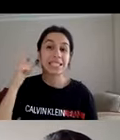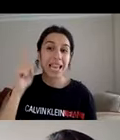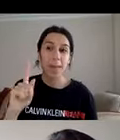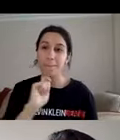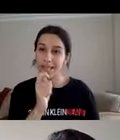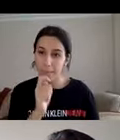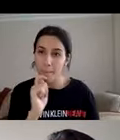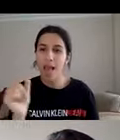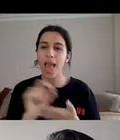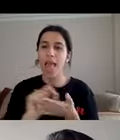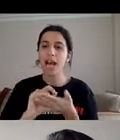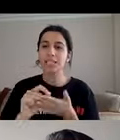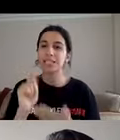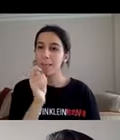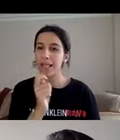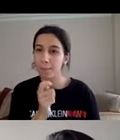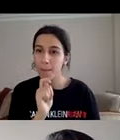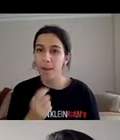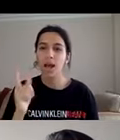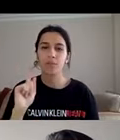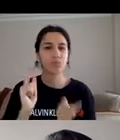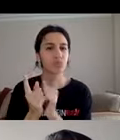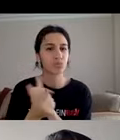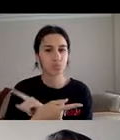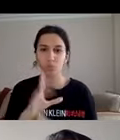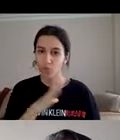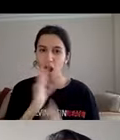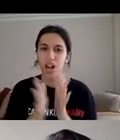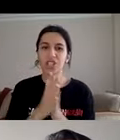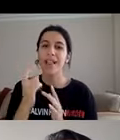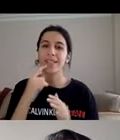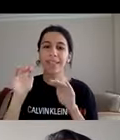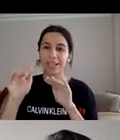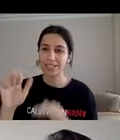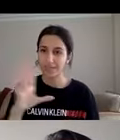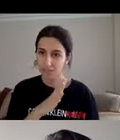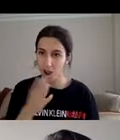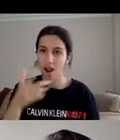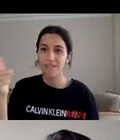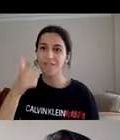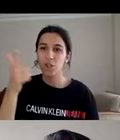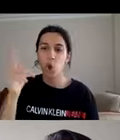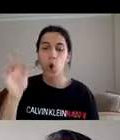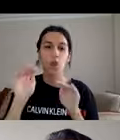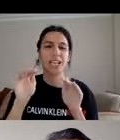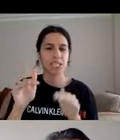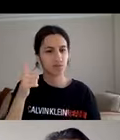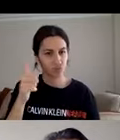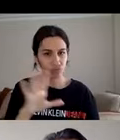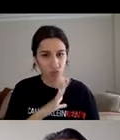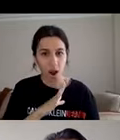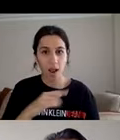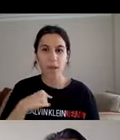sürü şeyde olanakla, işaret dili desteğiyle bu videoları desteklemek mümkün. Biz hala altyazı